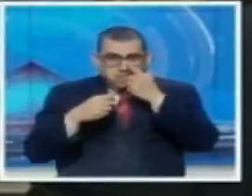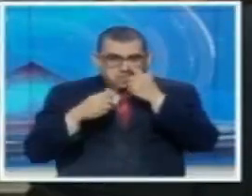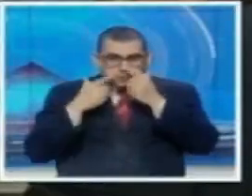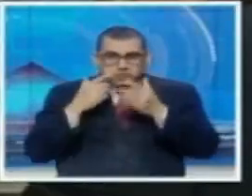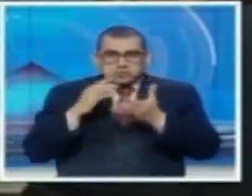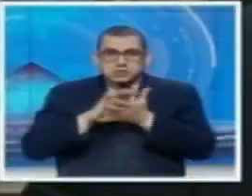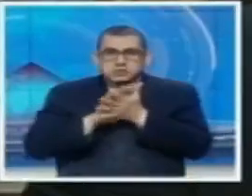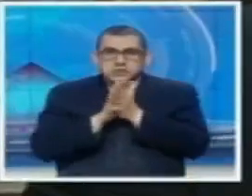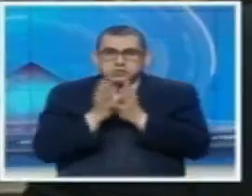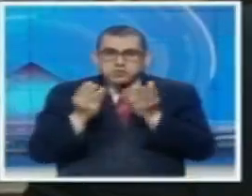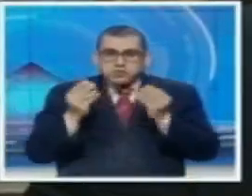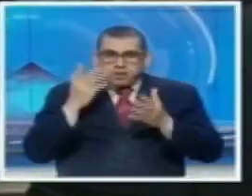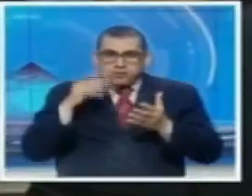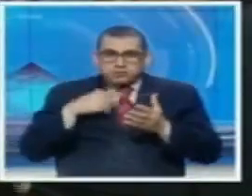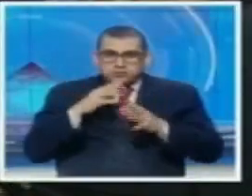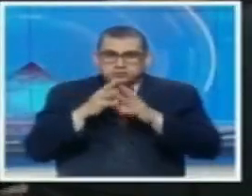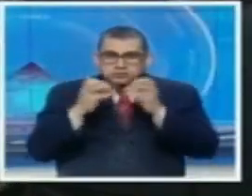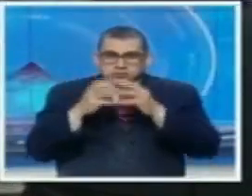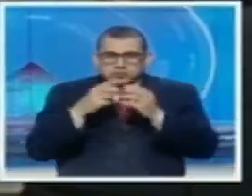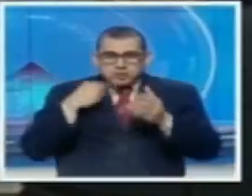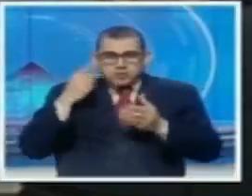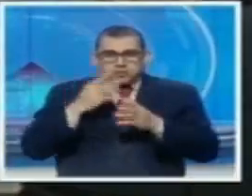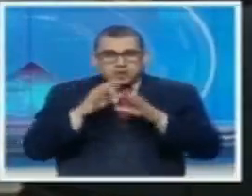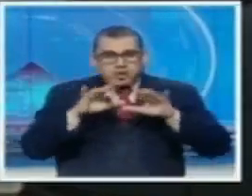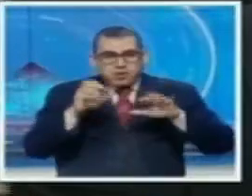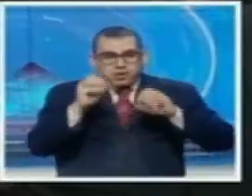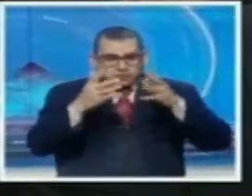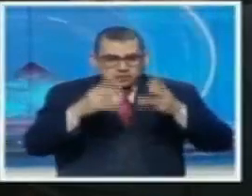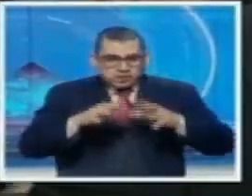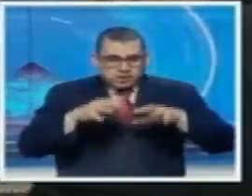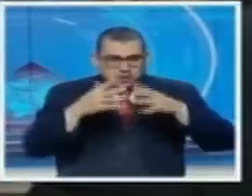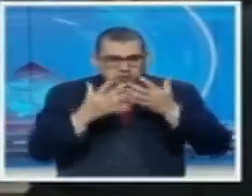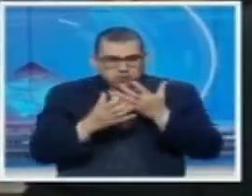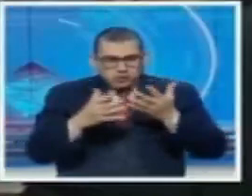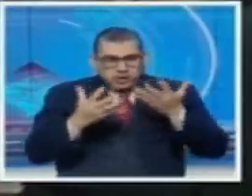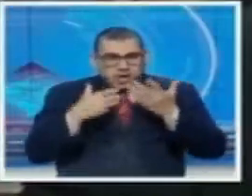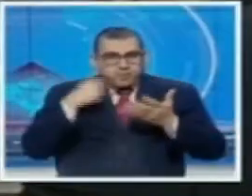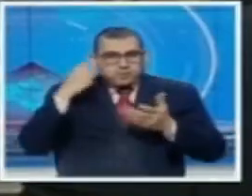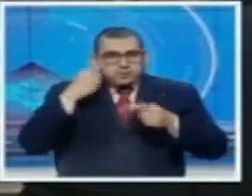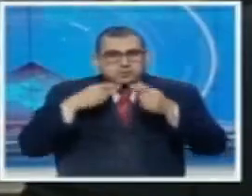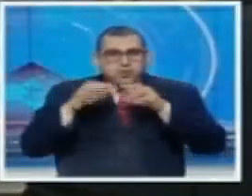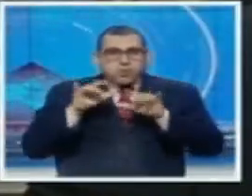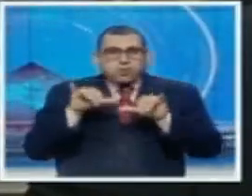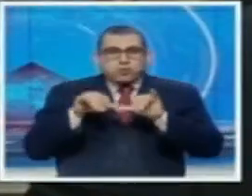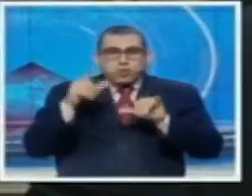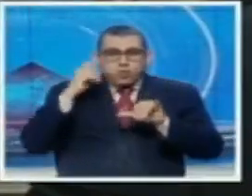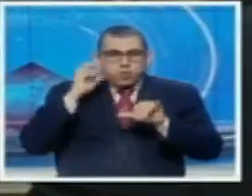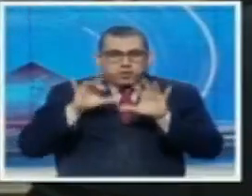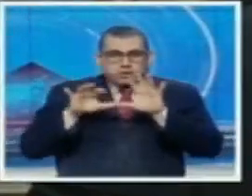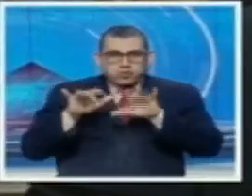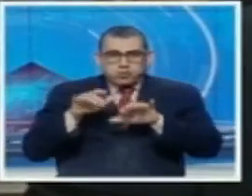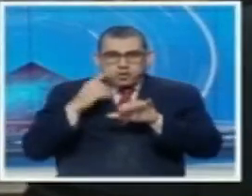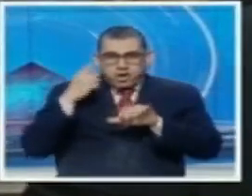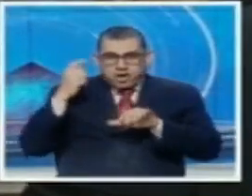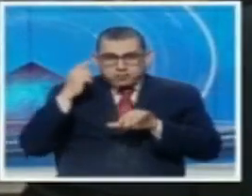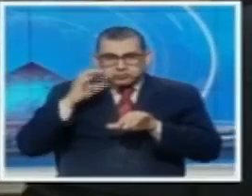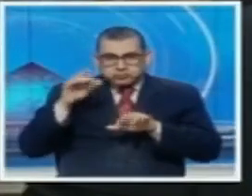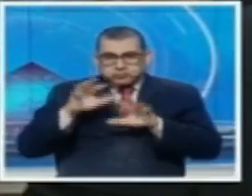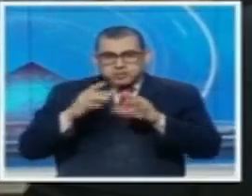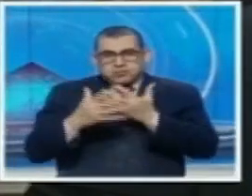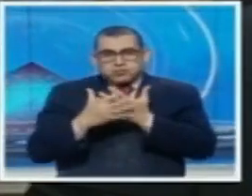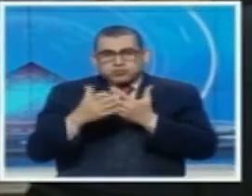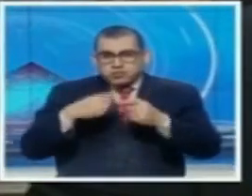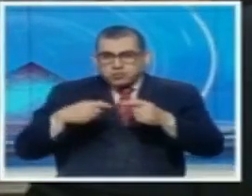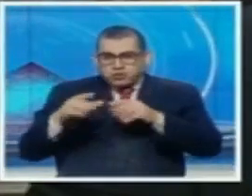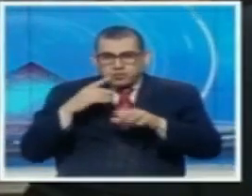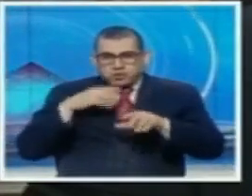دلوقتي بيصعب تحليلها وان احنا ناخد قرارات بشأنها. من خلال الذكاء الاصطناعي بنقدر دلوقتي نحلل البيانات دي، ناخد